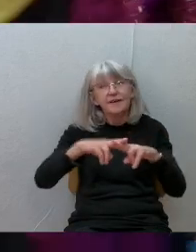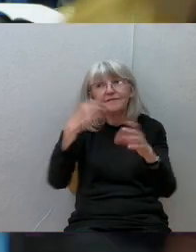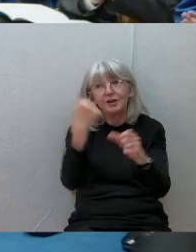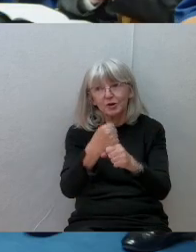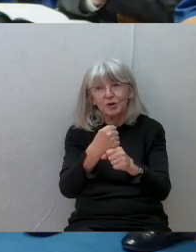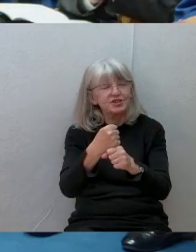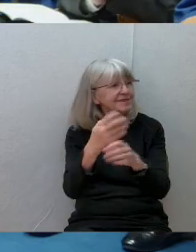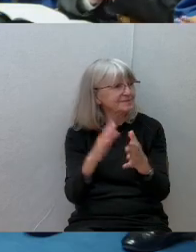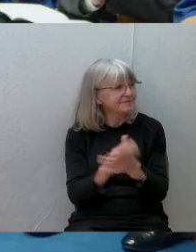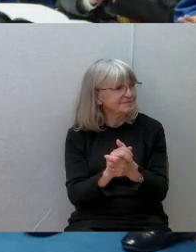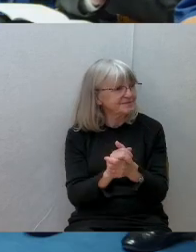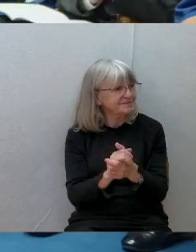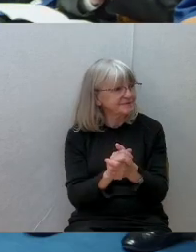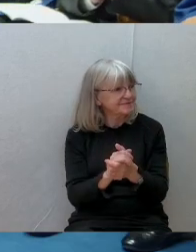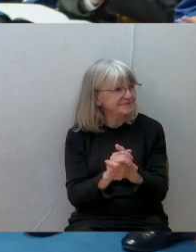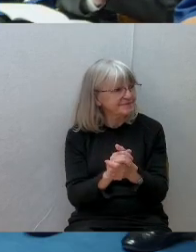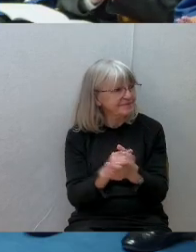Ridma Mudiyanselagi.